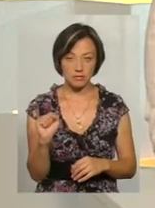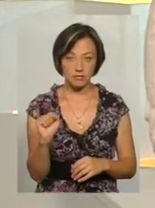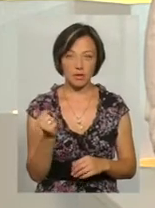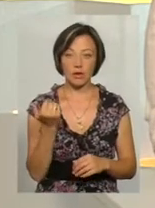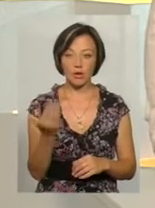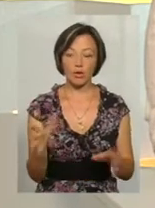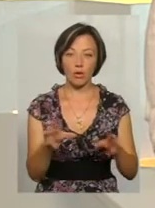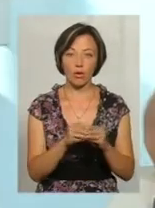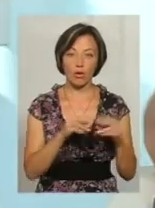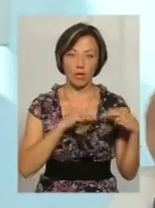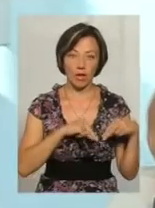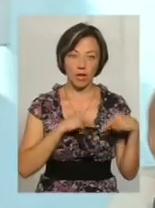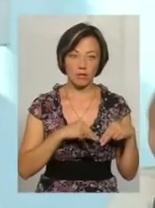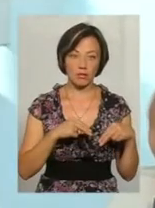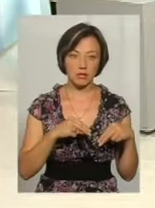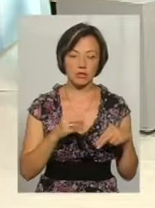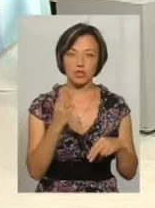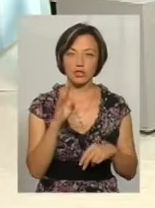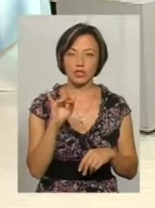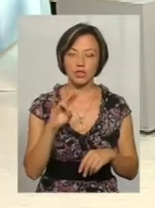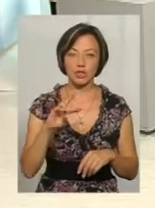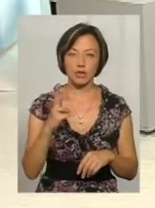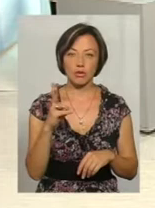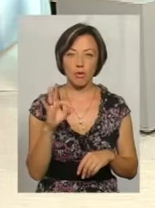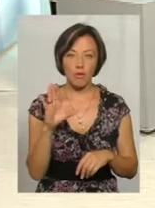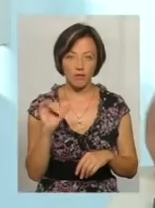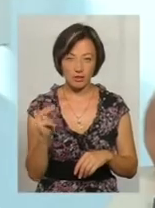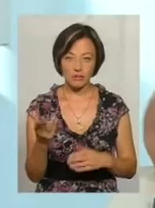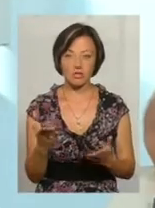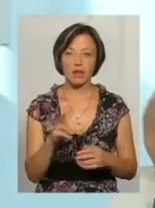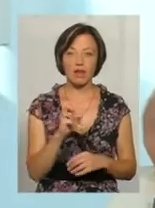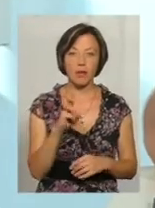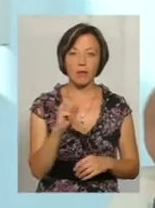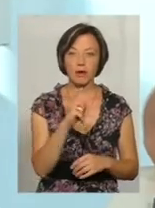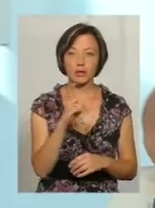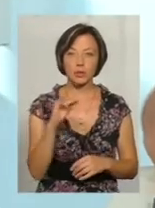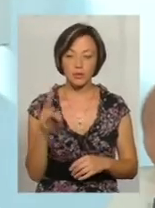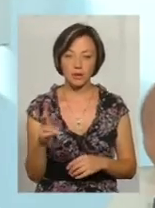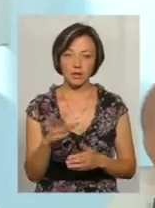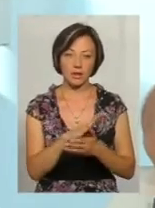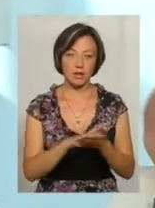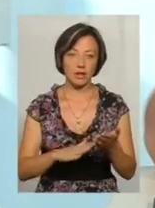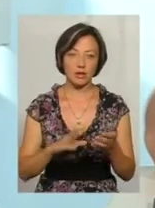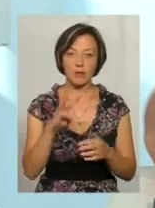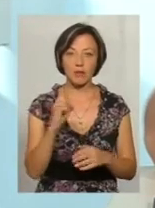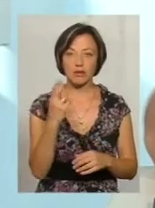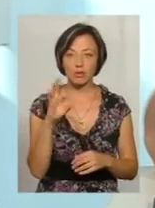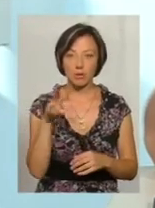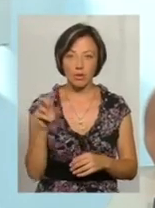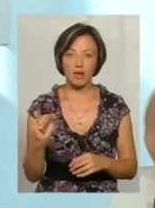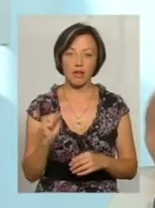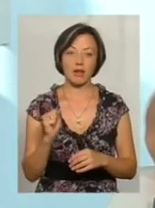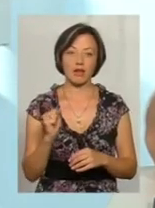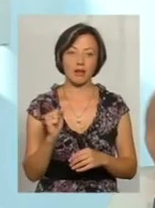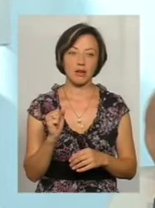його колегу Герегу, забув як? Шинькович, Лабазюк. Далі ми Мацола йдемо наверх,